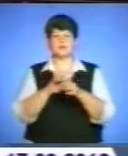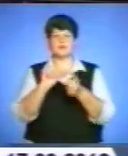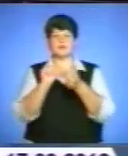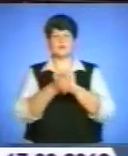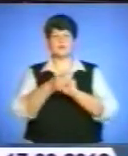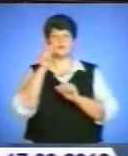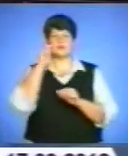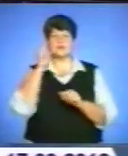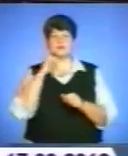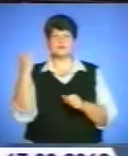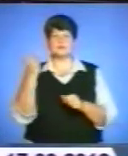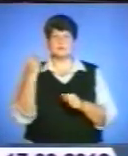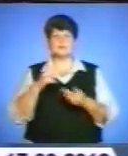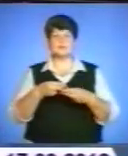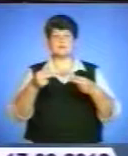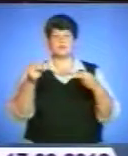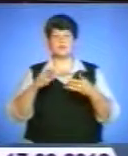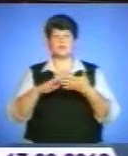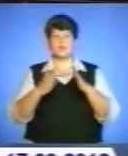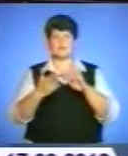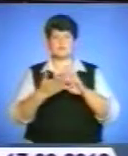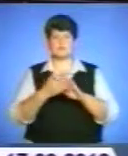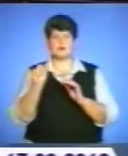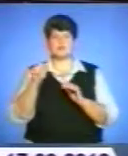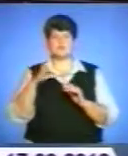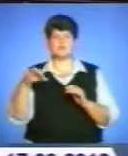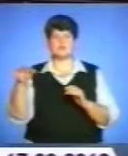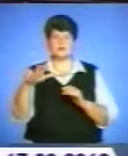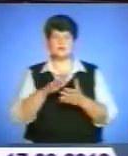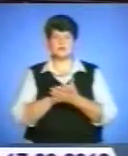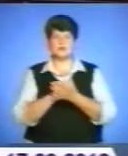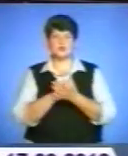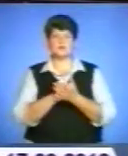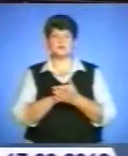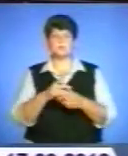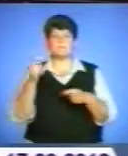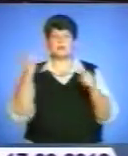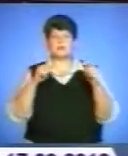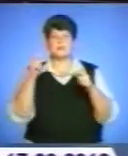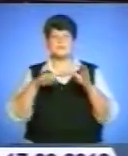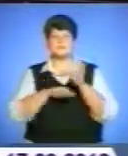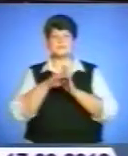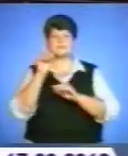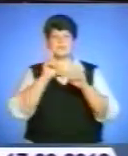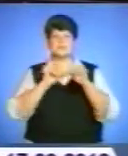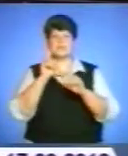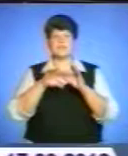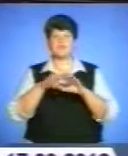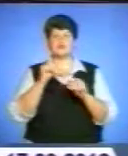підписанні угоди про асоціацію. Президент Віктор Янукович запевнив, що парламентські вибори знімуть усі сумніви